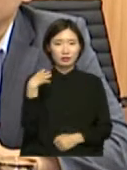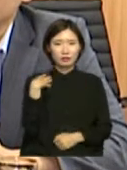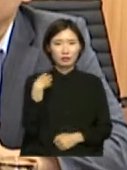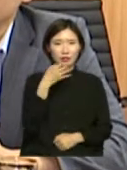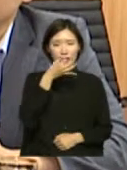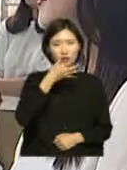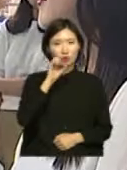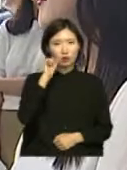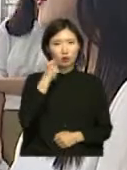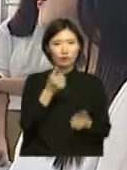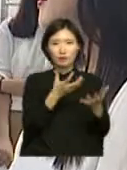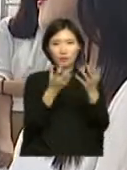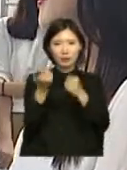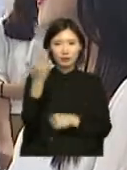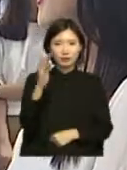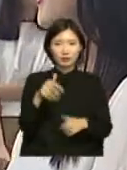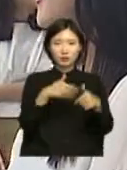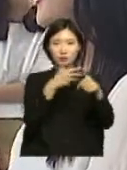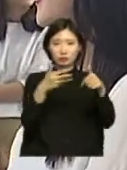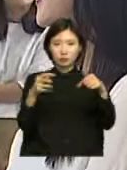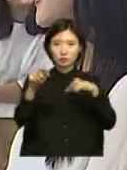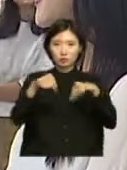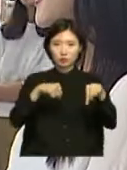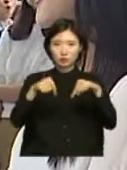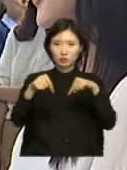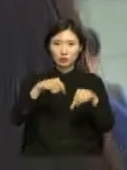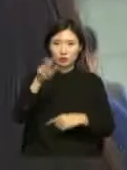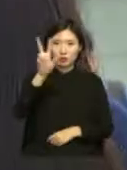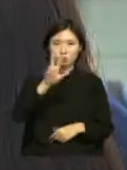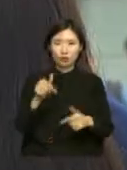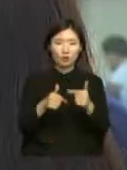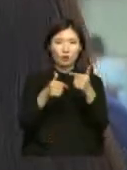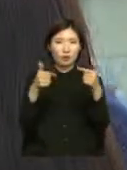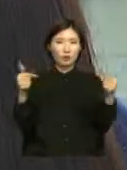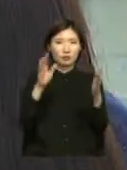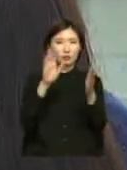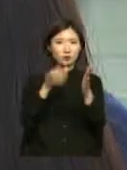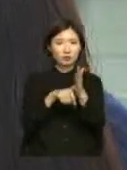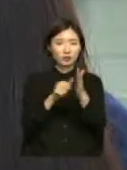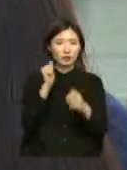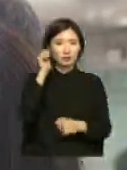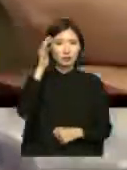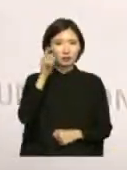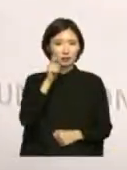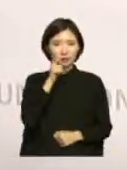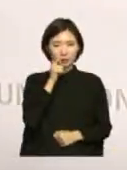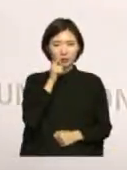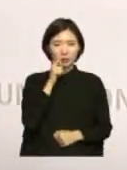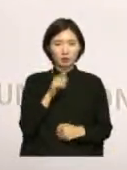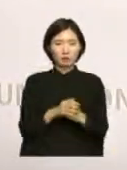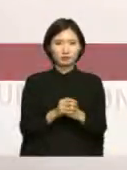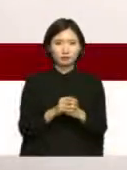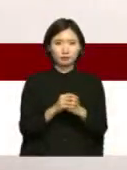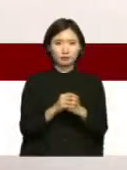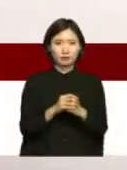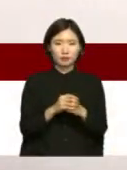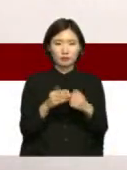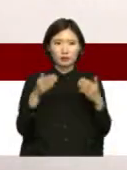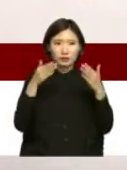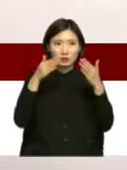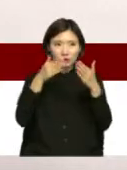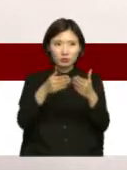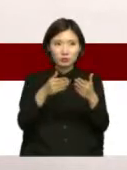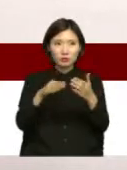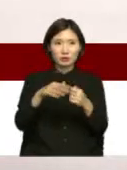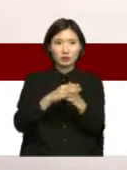때도 많았지만 금천구의 정책이 전국으로 확산되는 순간은 잊을 수 없습니다. 전폭적으로 저희를